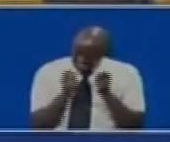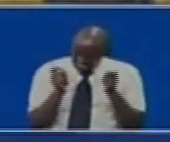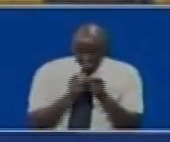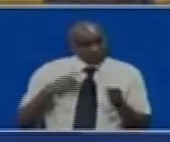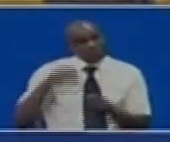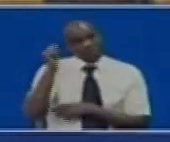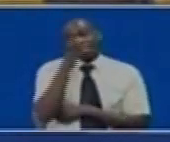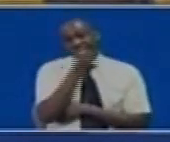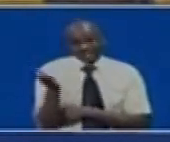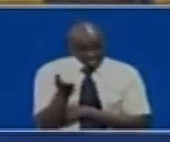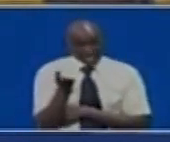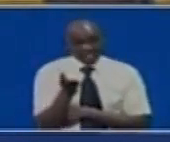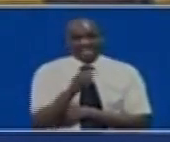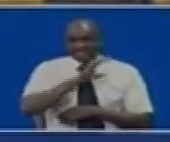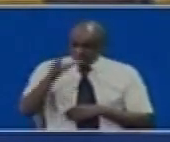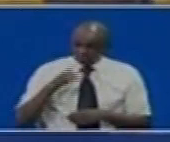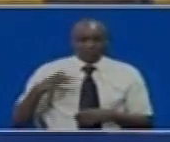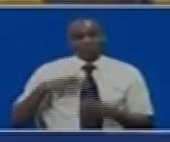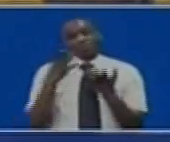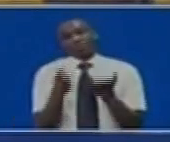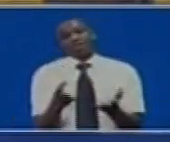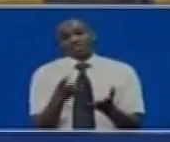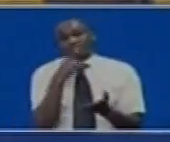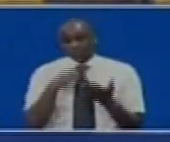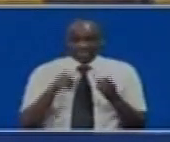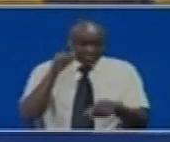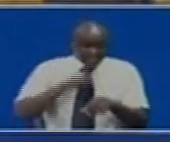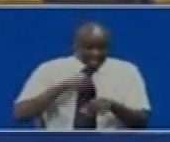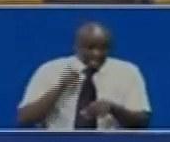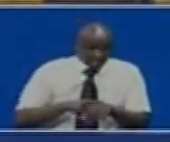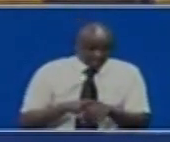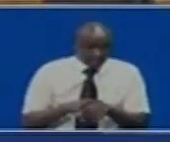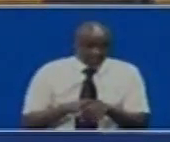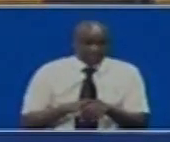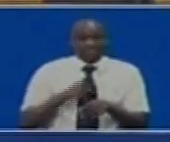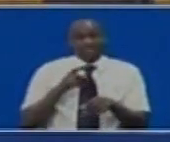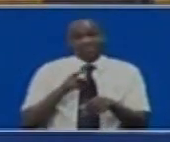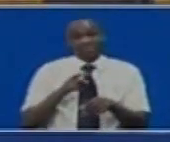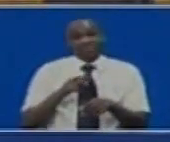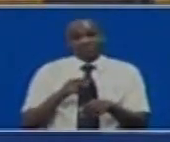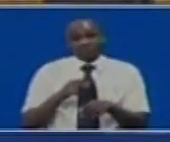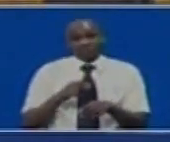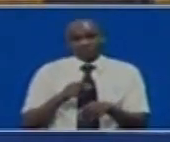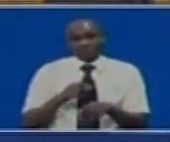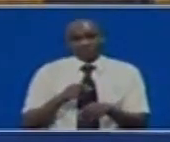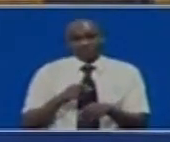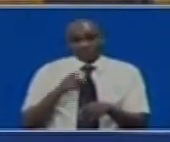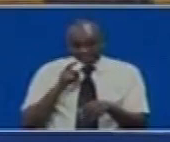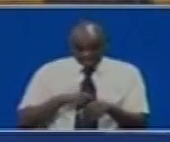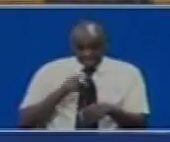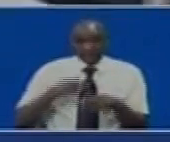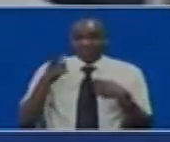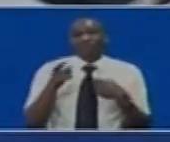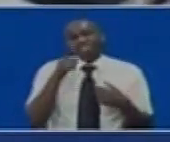every Kenyan, every county resident, that when and when will this vice